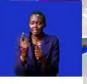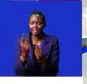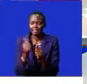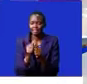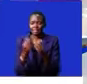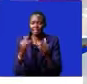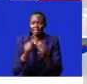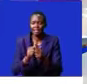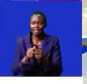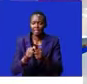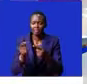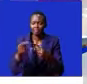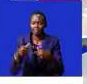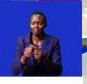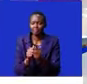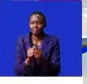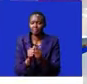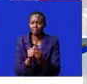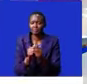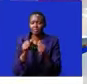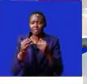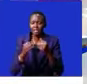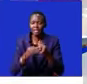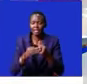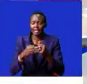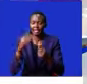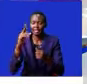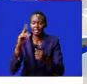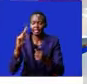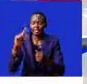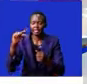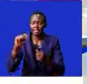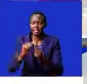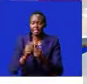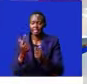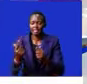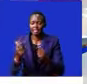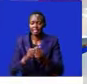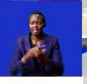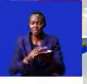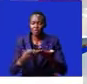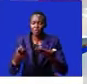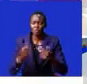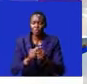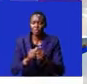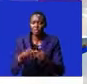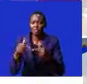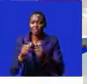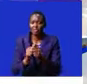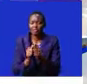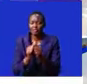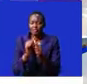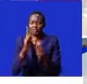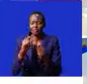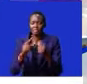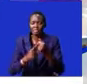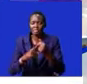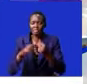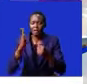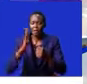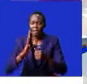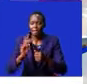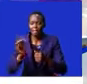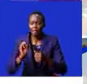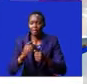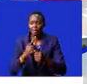gold maromo kanyindo kilo 8 mamano endo en omenda maromo shillings 1,056,000 juma ka juma ka gilero ni mano